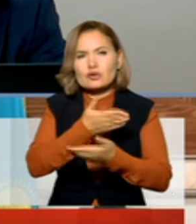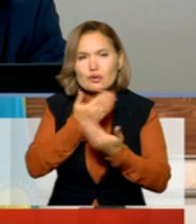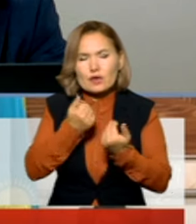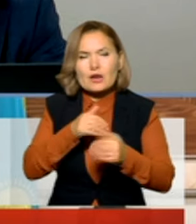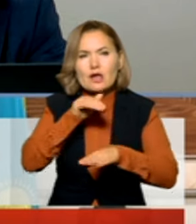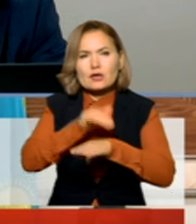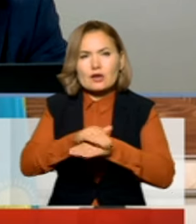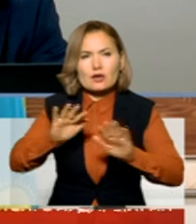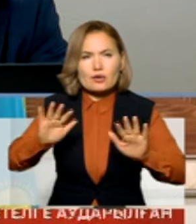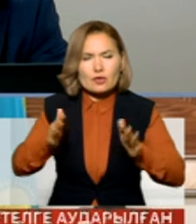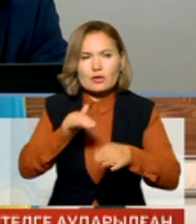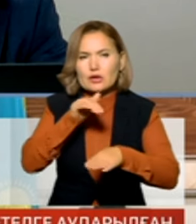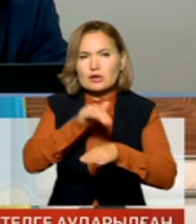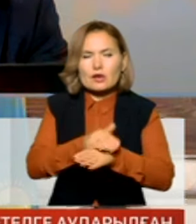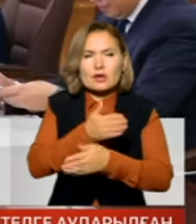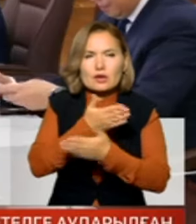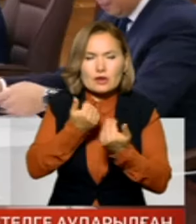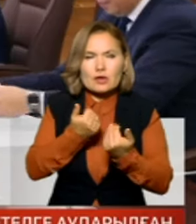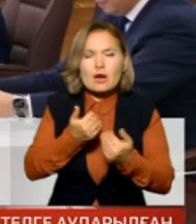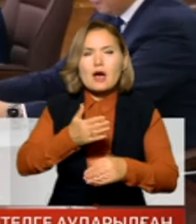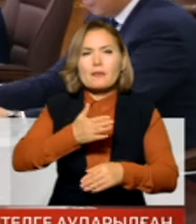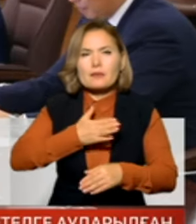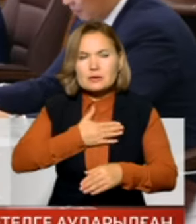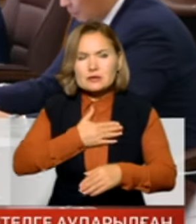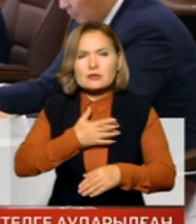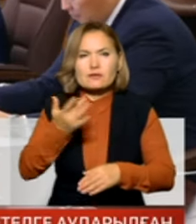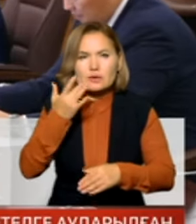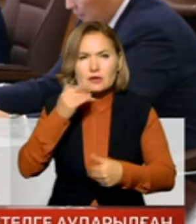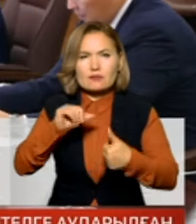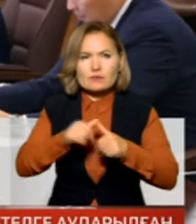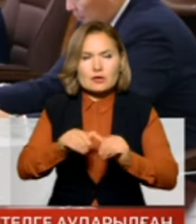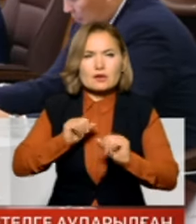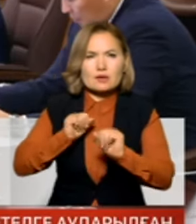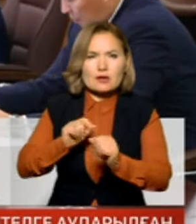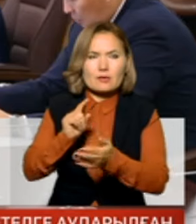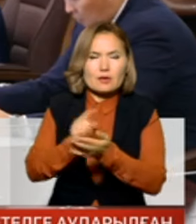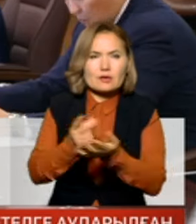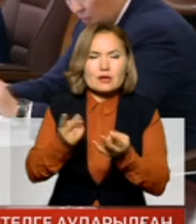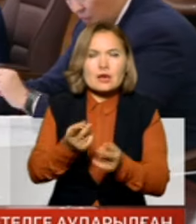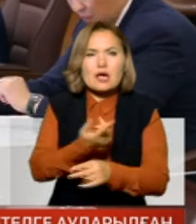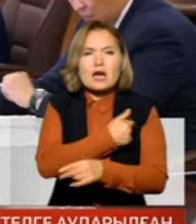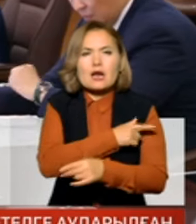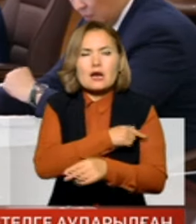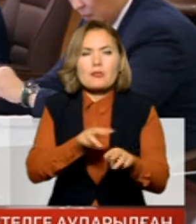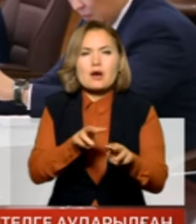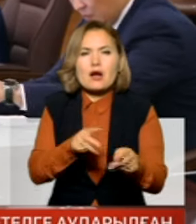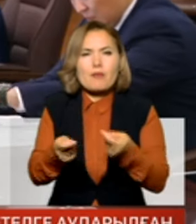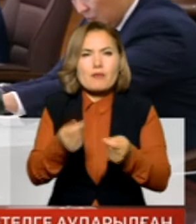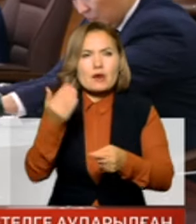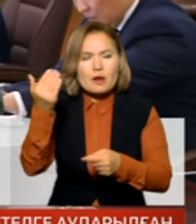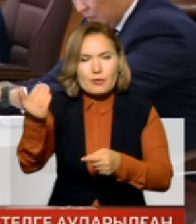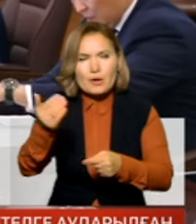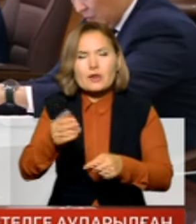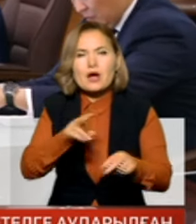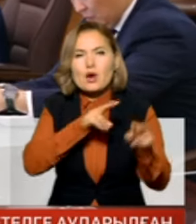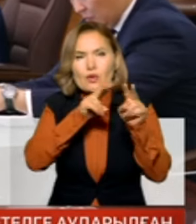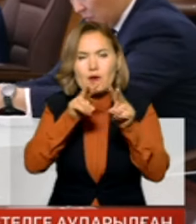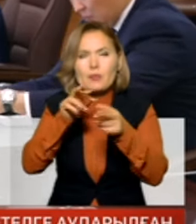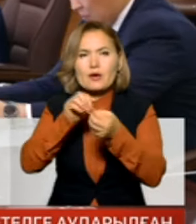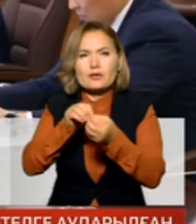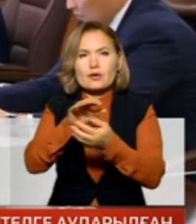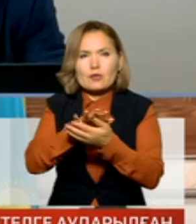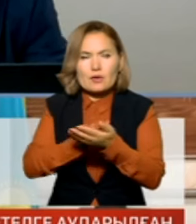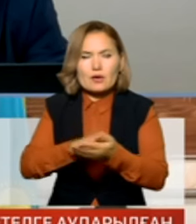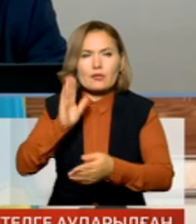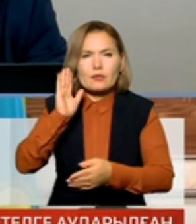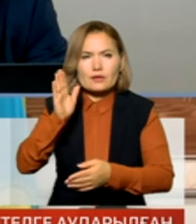жағдай тіркелген жоқ, алайда арқаны кеңге салуға болмайды. Денсаулық сақтау министрлігі ахуалды әрі қарай бақылауда